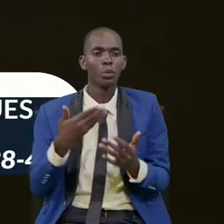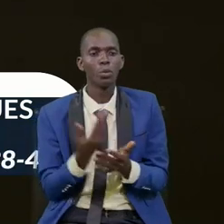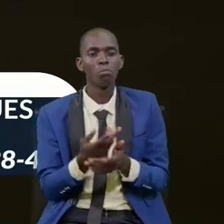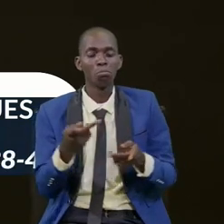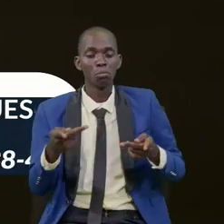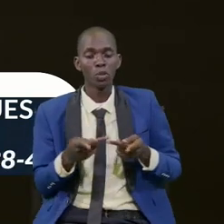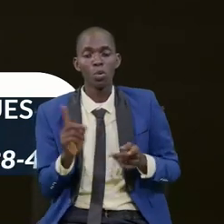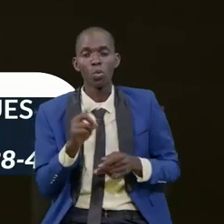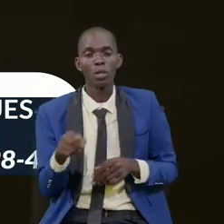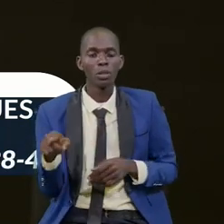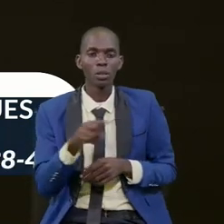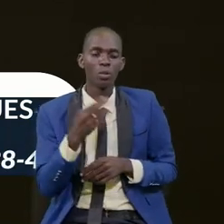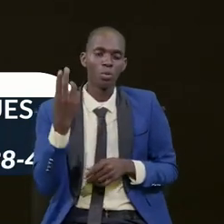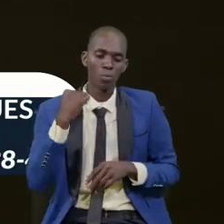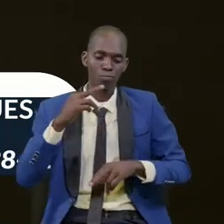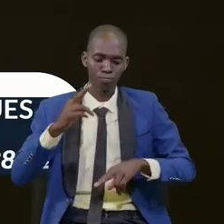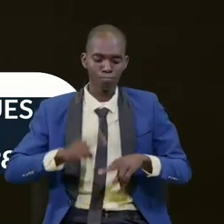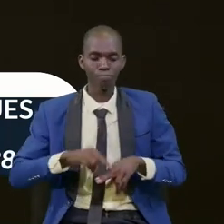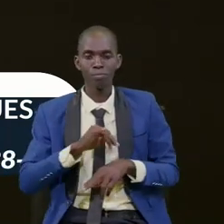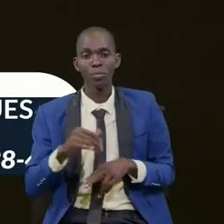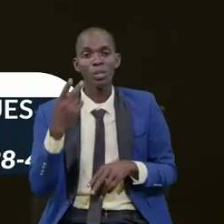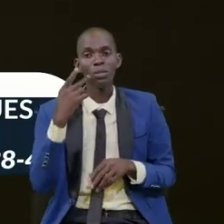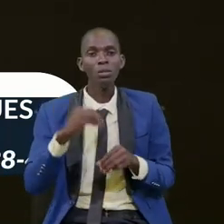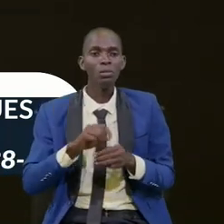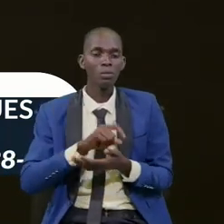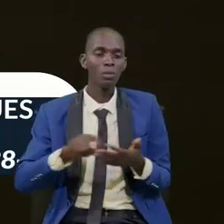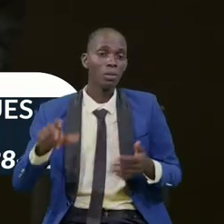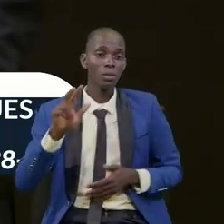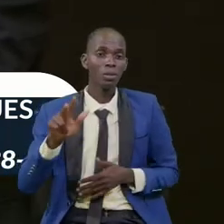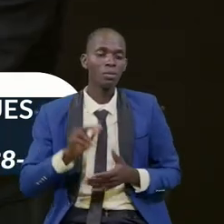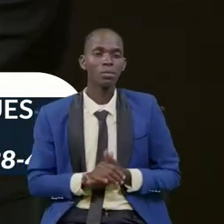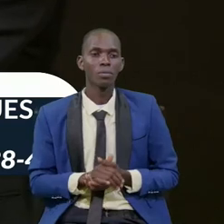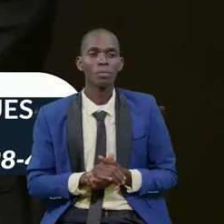où il était assis. Verset 3.